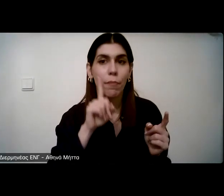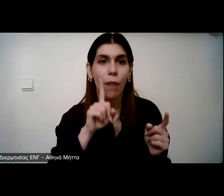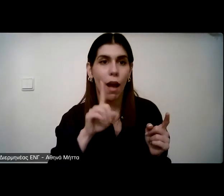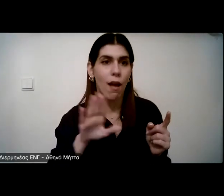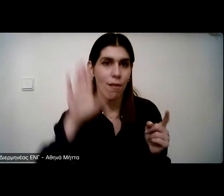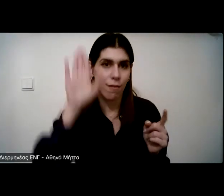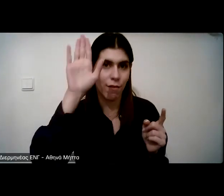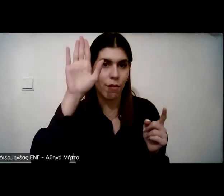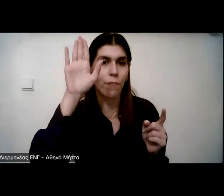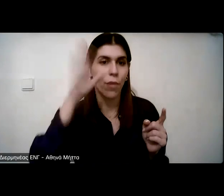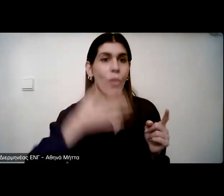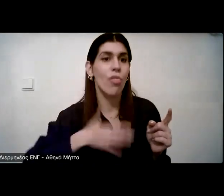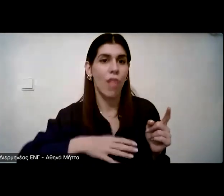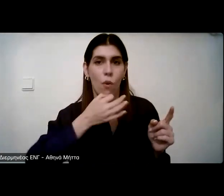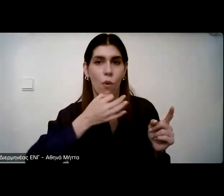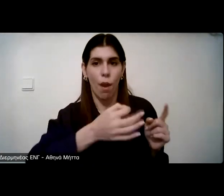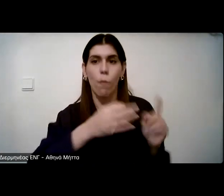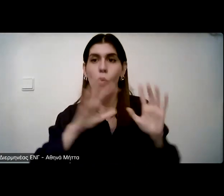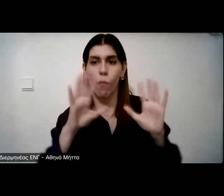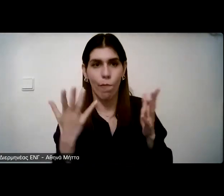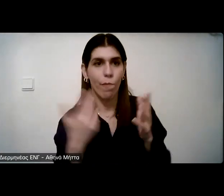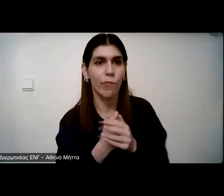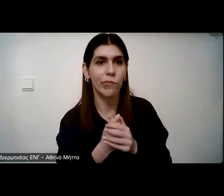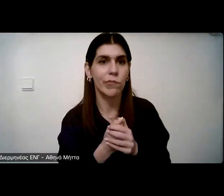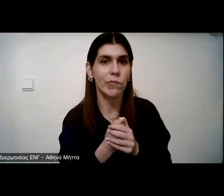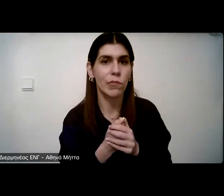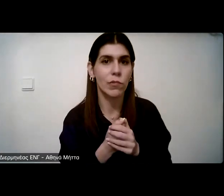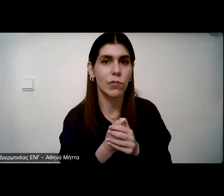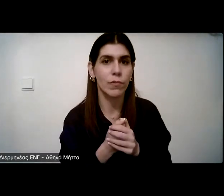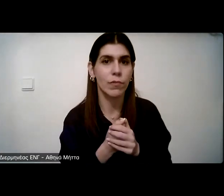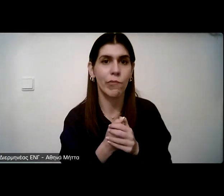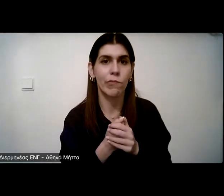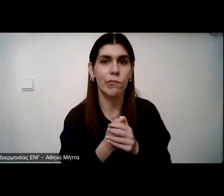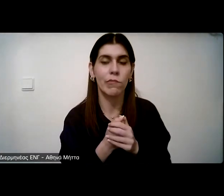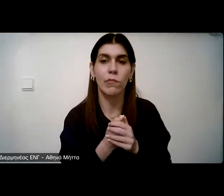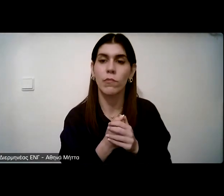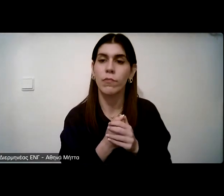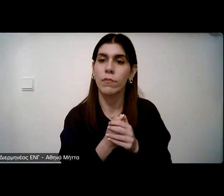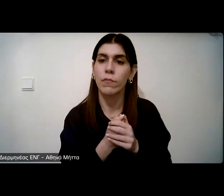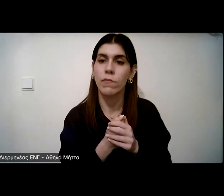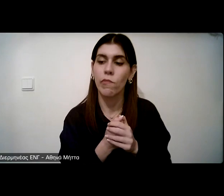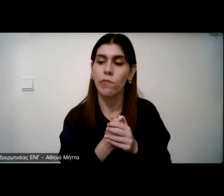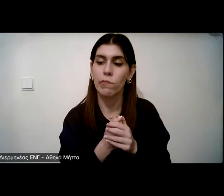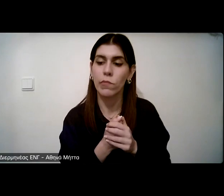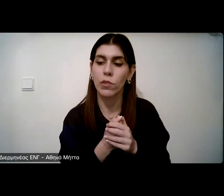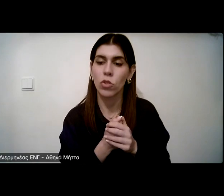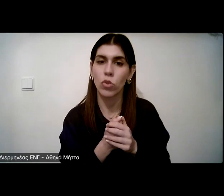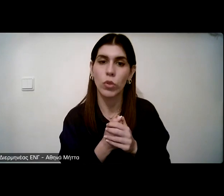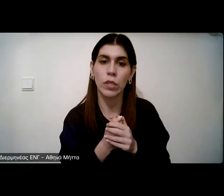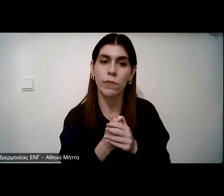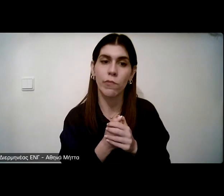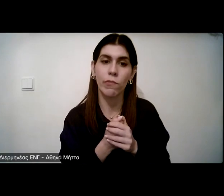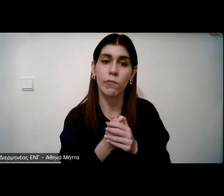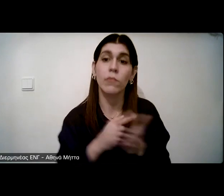Εγώ θέλω να πω το εξής. Ότι είναι αναγκαίο να εκφράζονται όλες